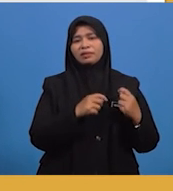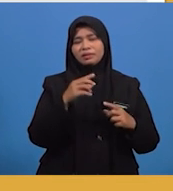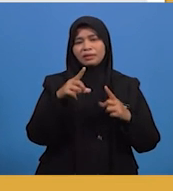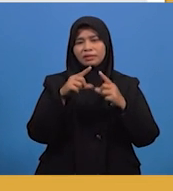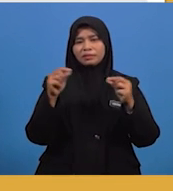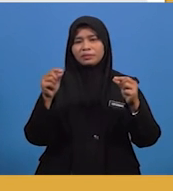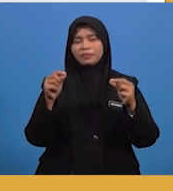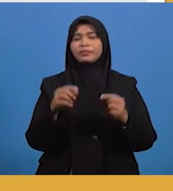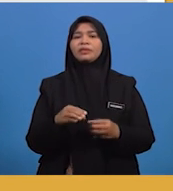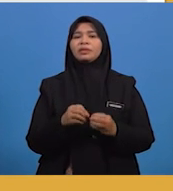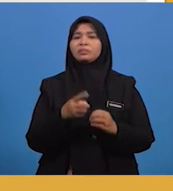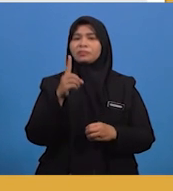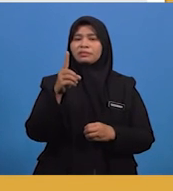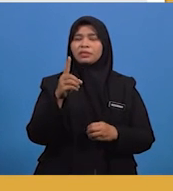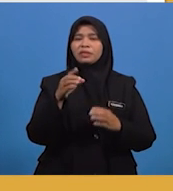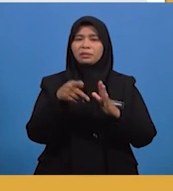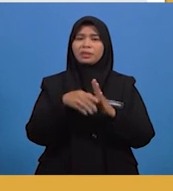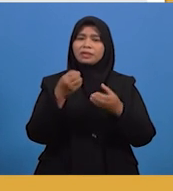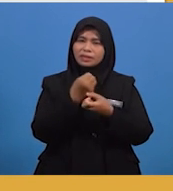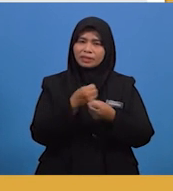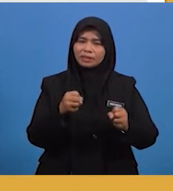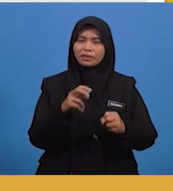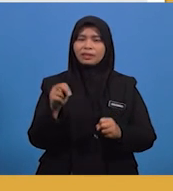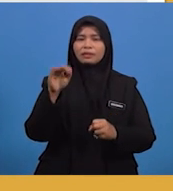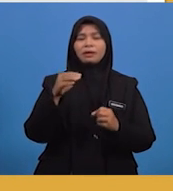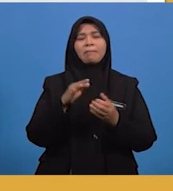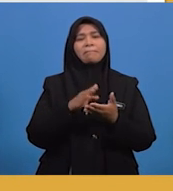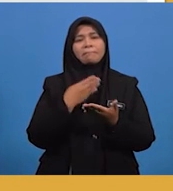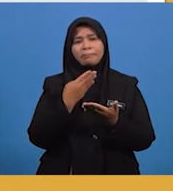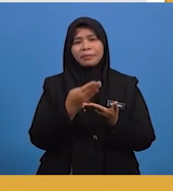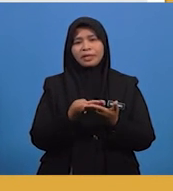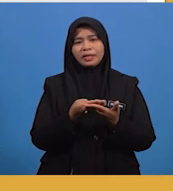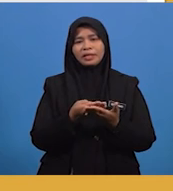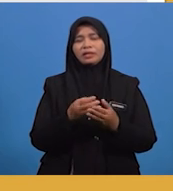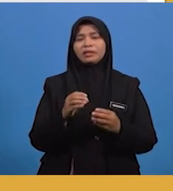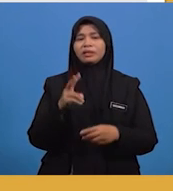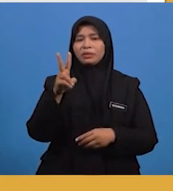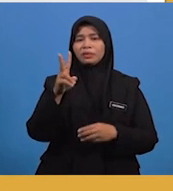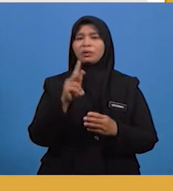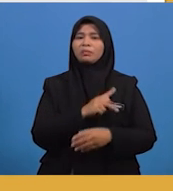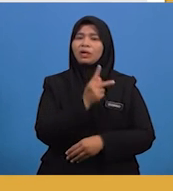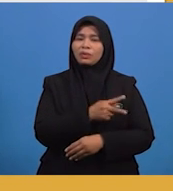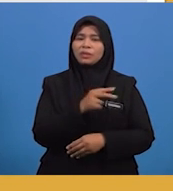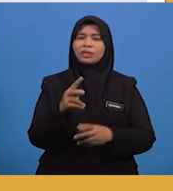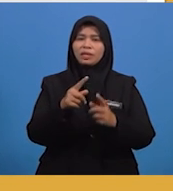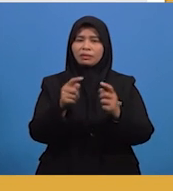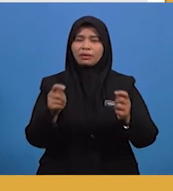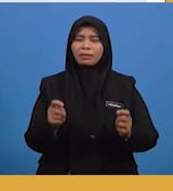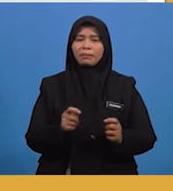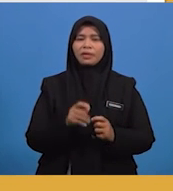pertama, persediaan yang rapi. Kedua, penguasaan tempat yang